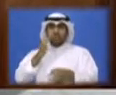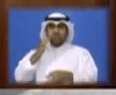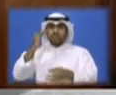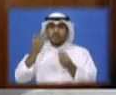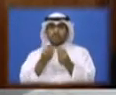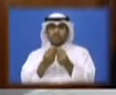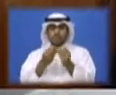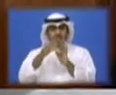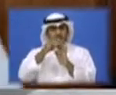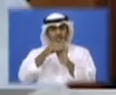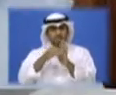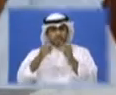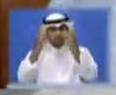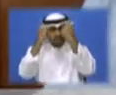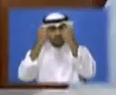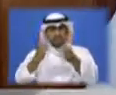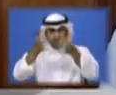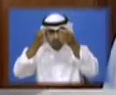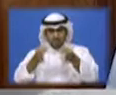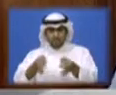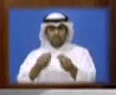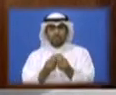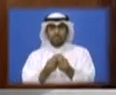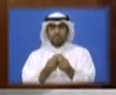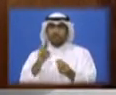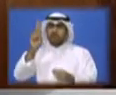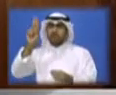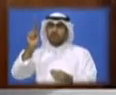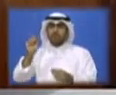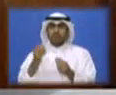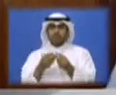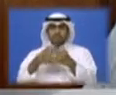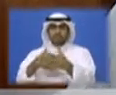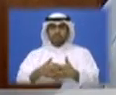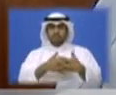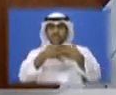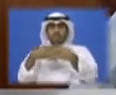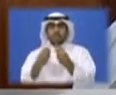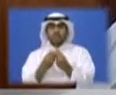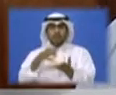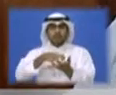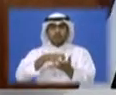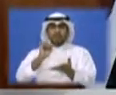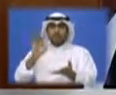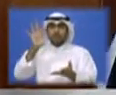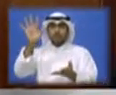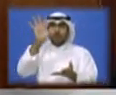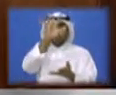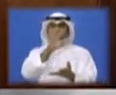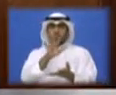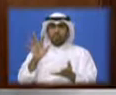محددة بإشراف الأمم المتحدة واليونسكو ومجلس أوروبا وبرعاية مباشرة من فخامة